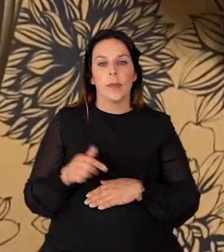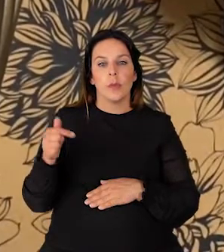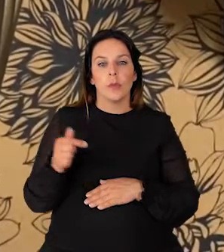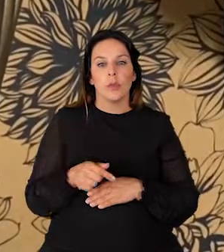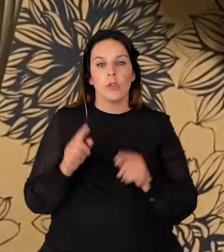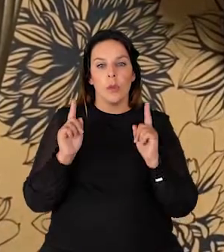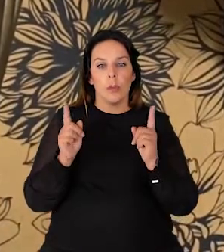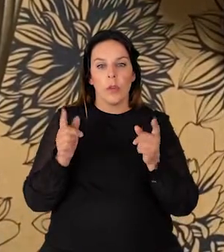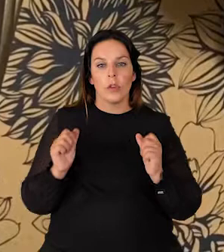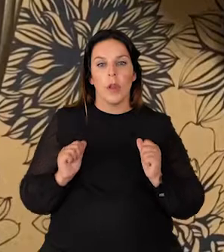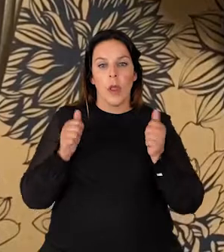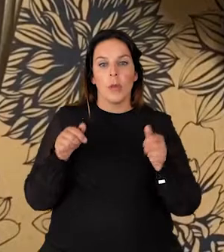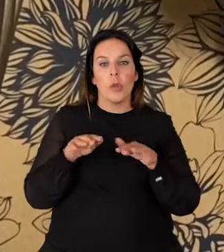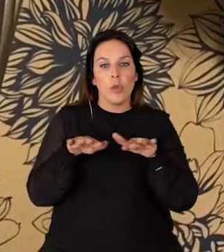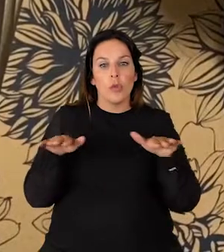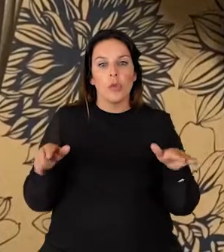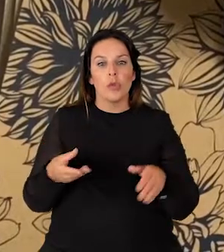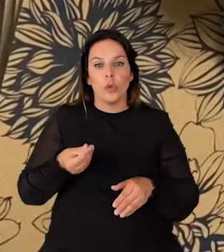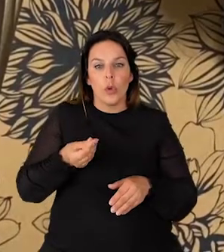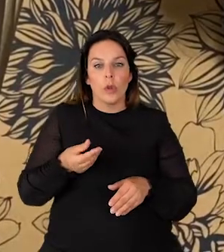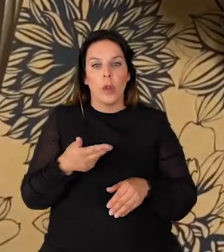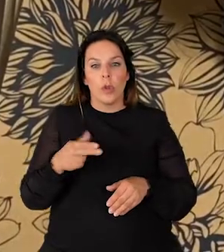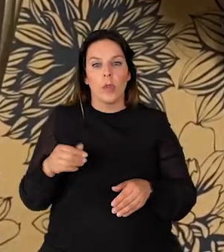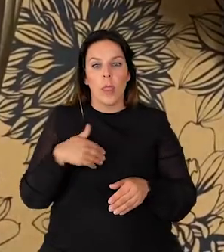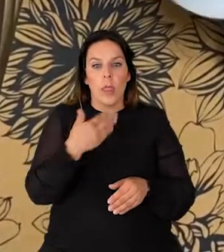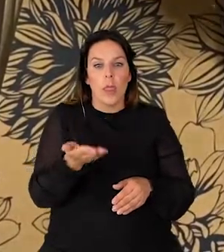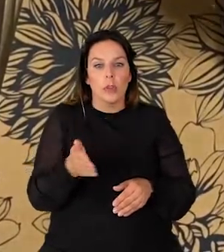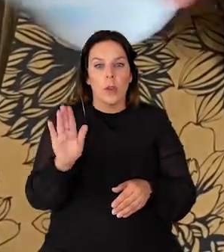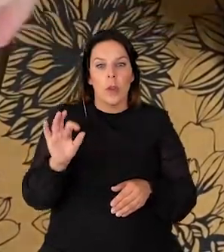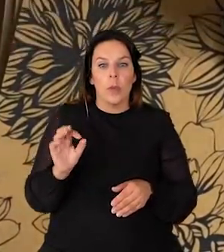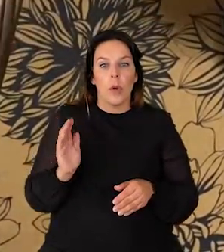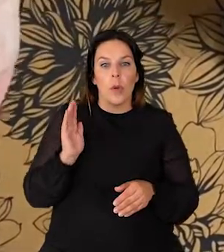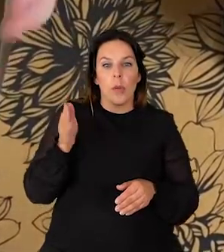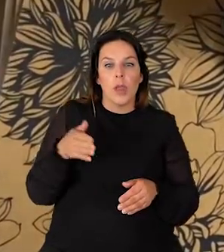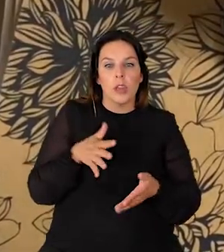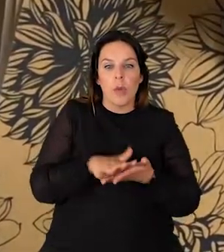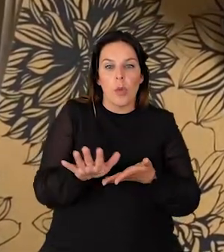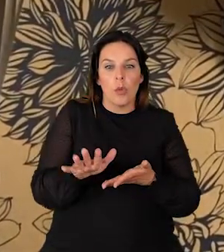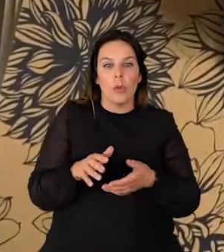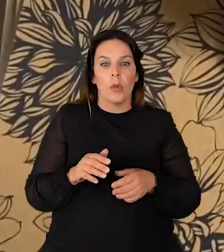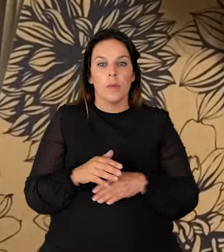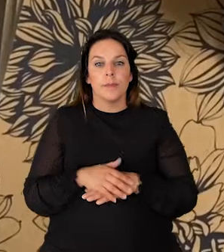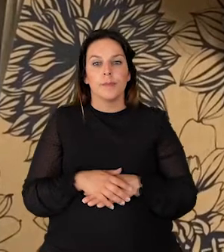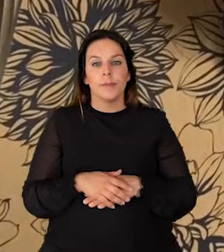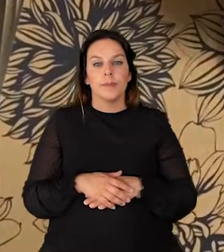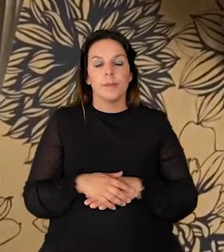Musicie uważać, żeby zbyt dużo kleju nie wpuścić, żeby się później nie wybrudzić. Frędzle są dosyć krótkie.